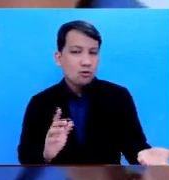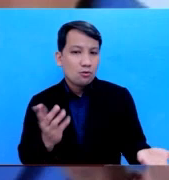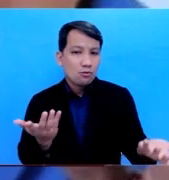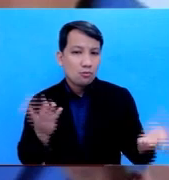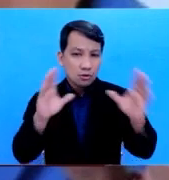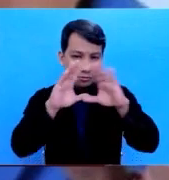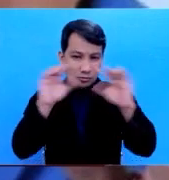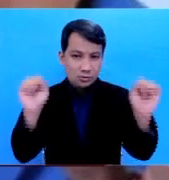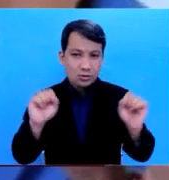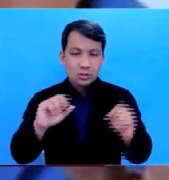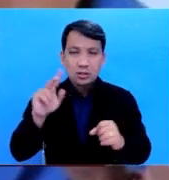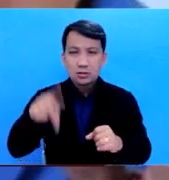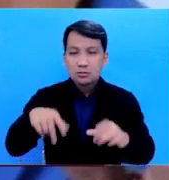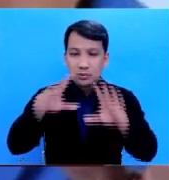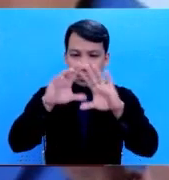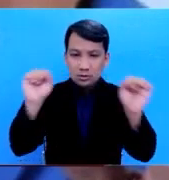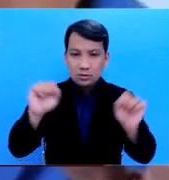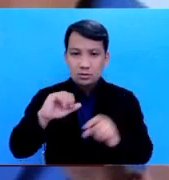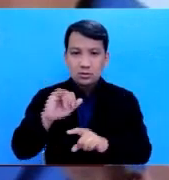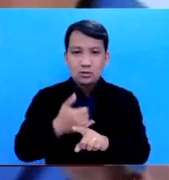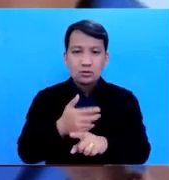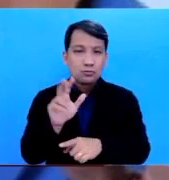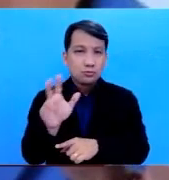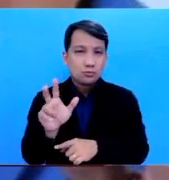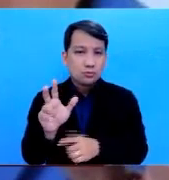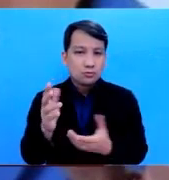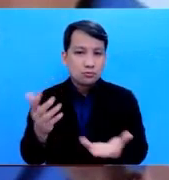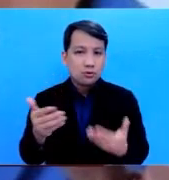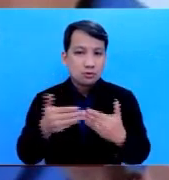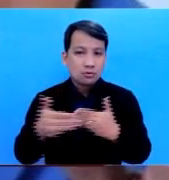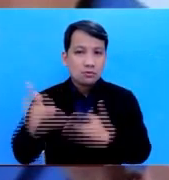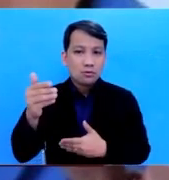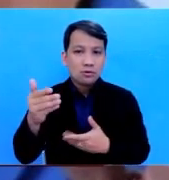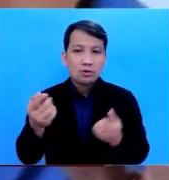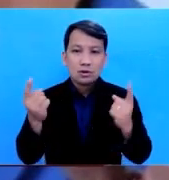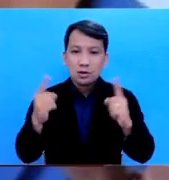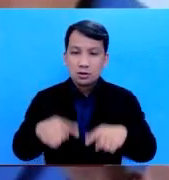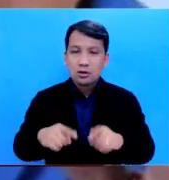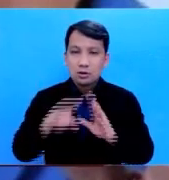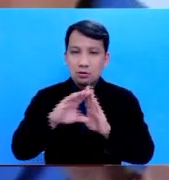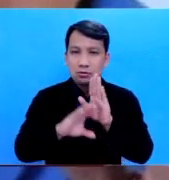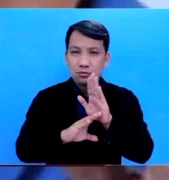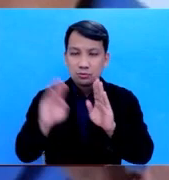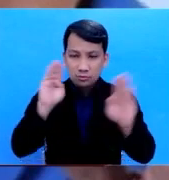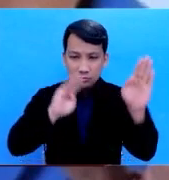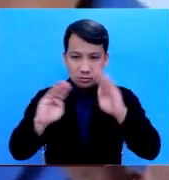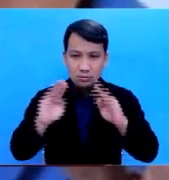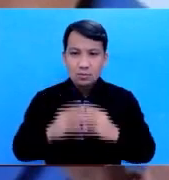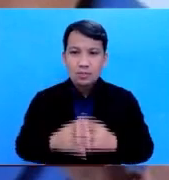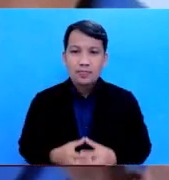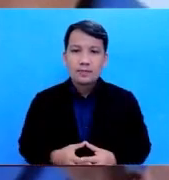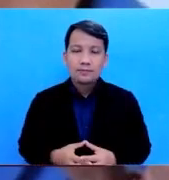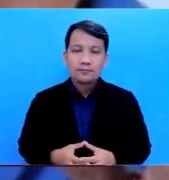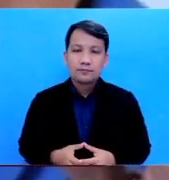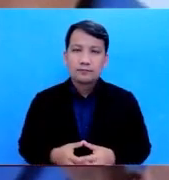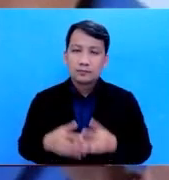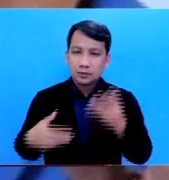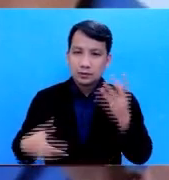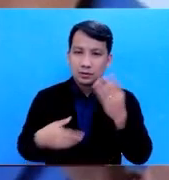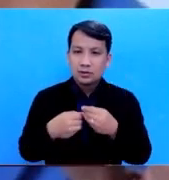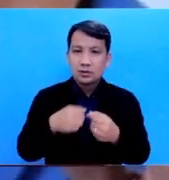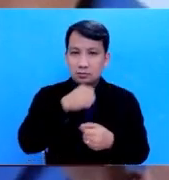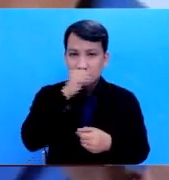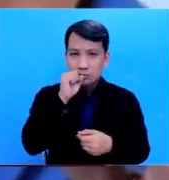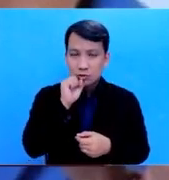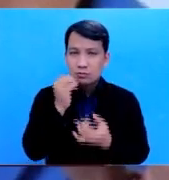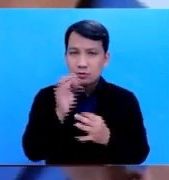at vice-presidente sa June 30 at posibleng magdulot ito ng constitutional crisis. Dagdag pa ni Soto,